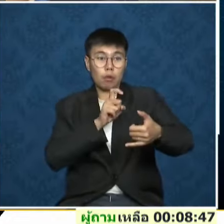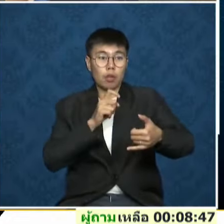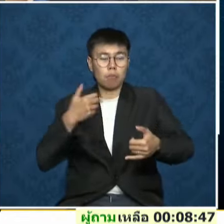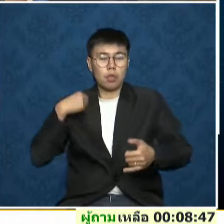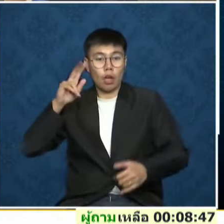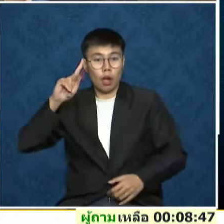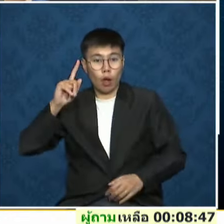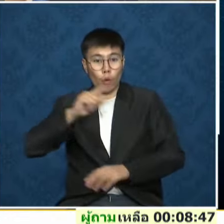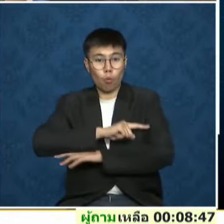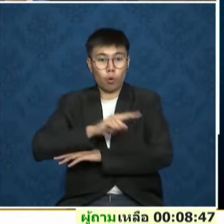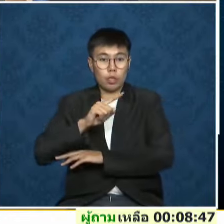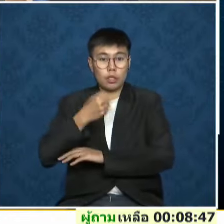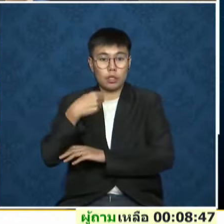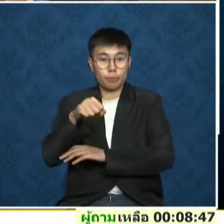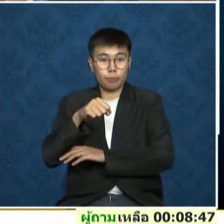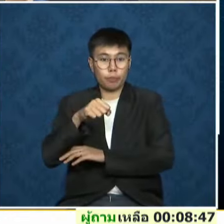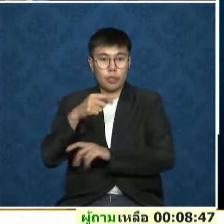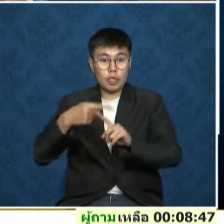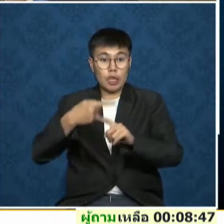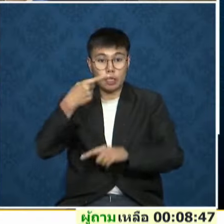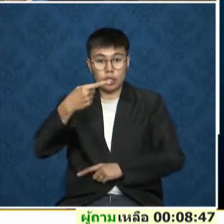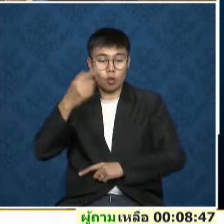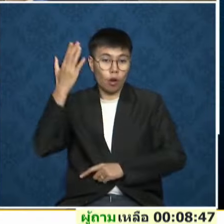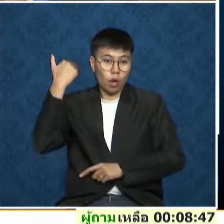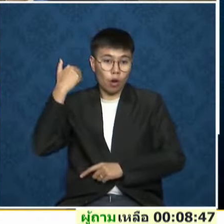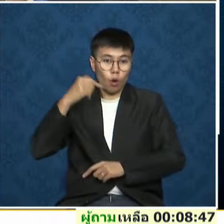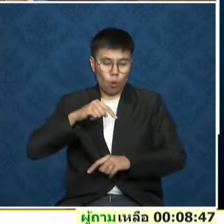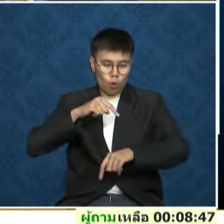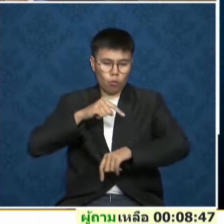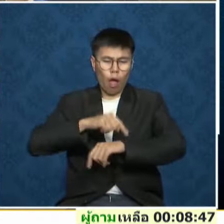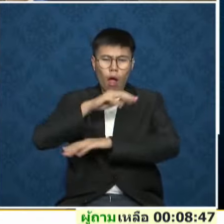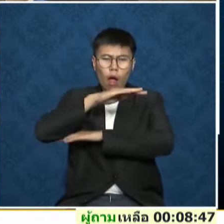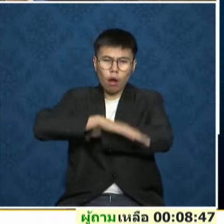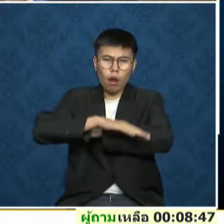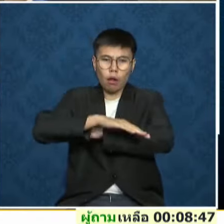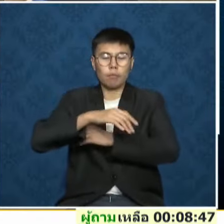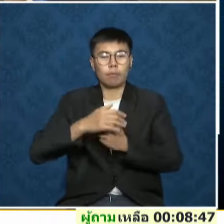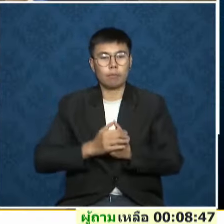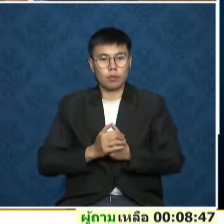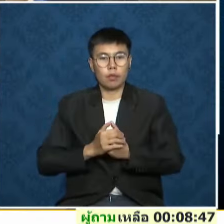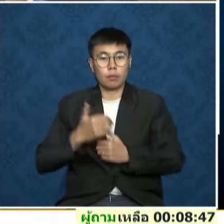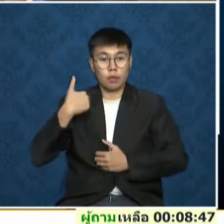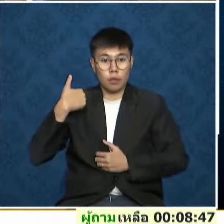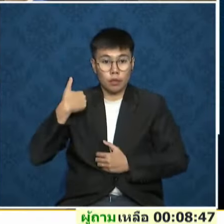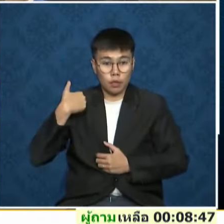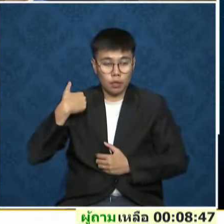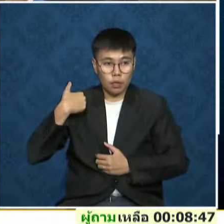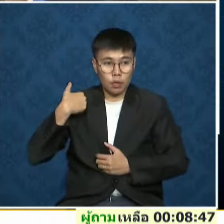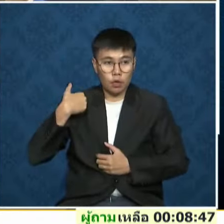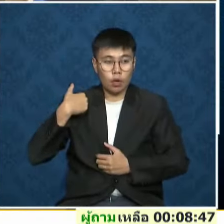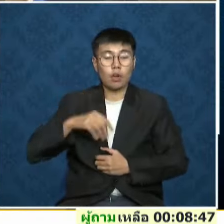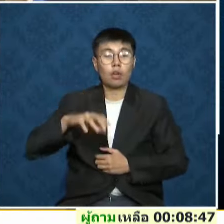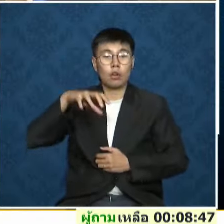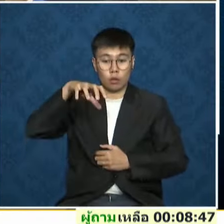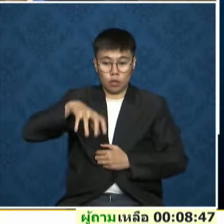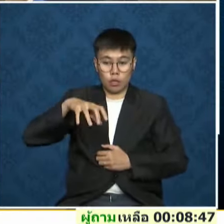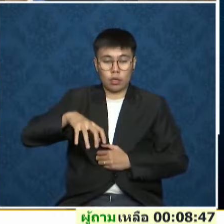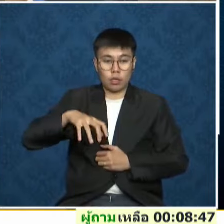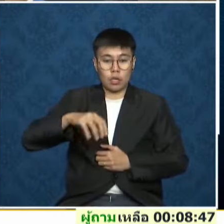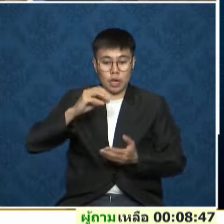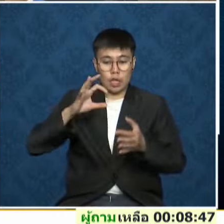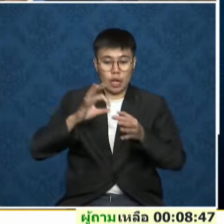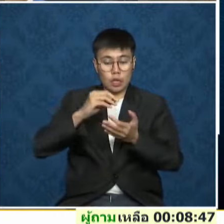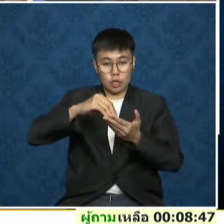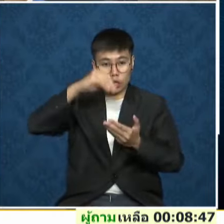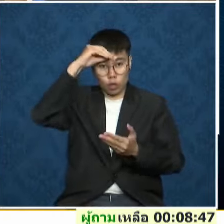งแต่วันที่10มกราคมที่ผ่านมาในช่วงเย็นทางสำนักงานพื้นที่การศึกษารวมทั้